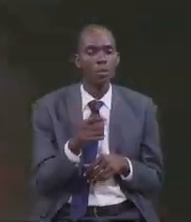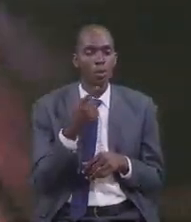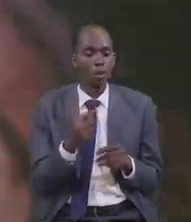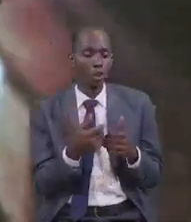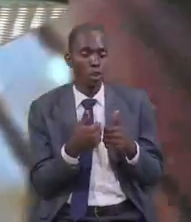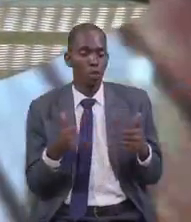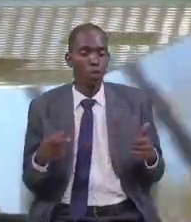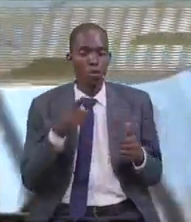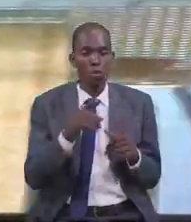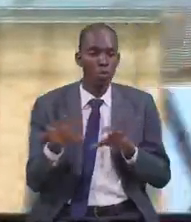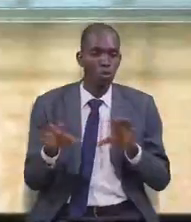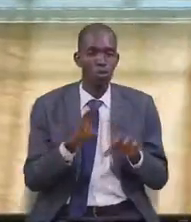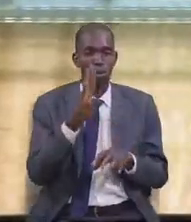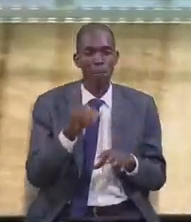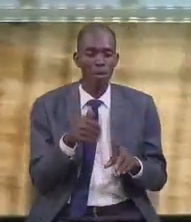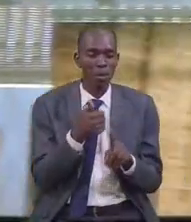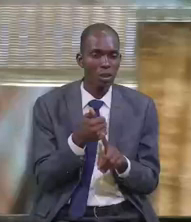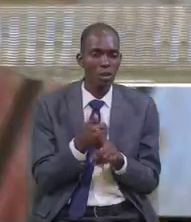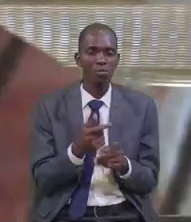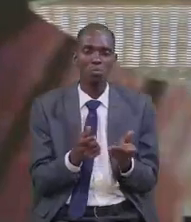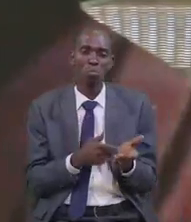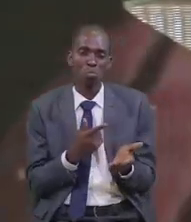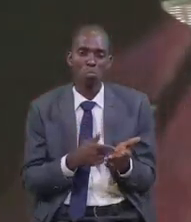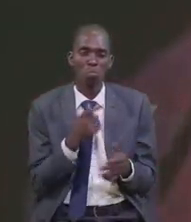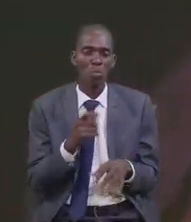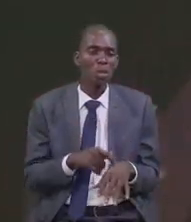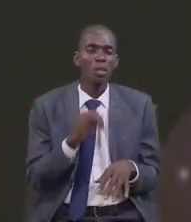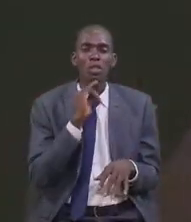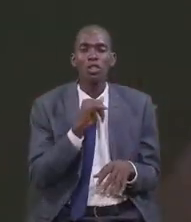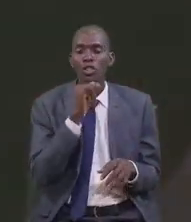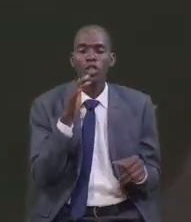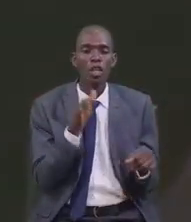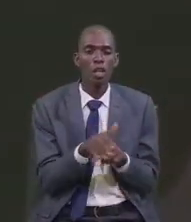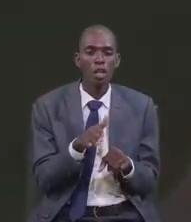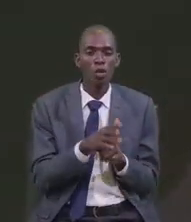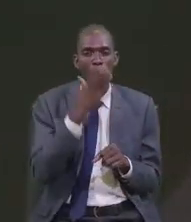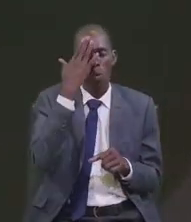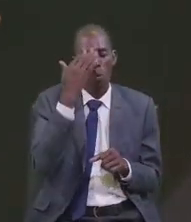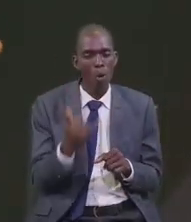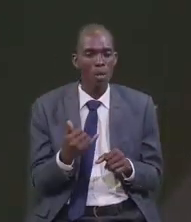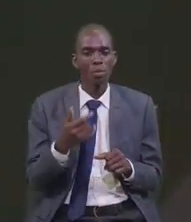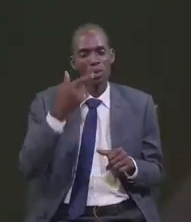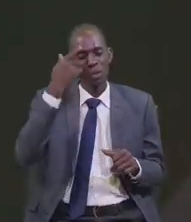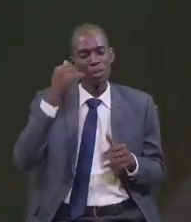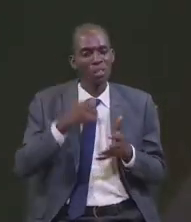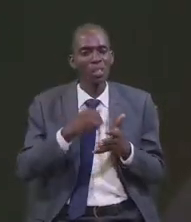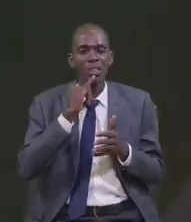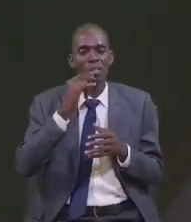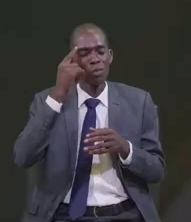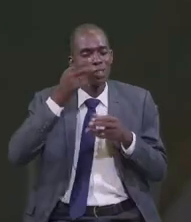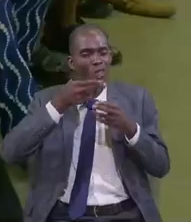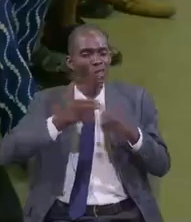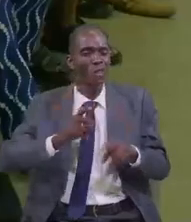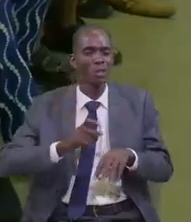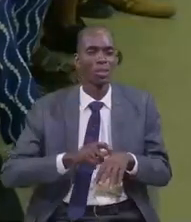vous-même, parfois, cela ne suffit pas. Pourquoi? Parce que c'est partiel. Vous vous séparez de ceci.